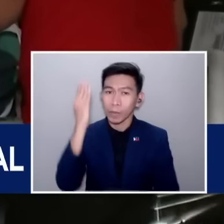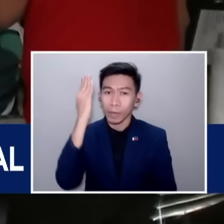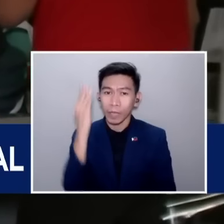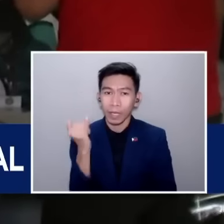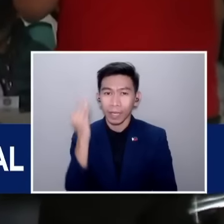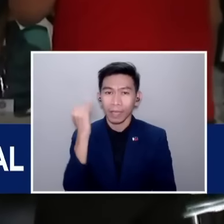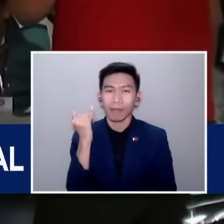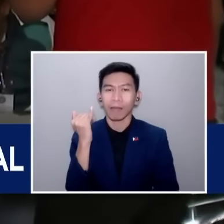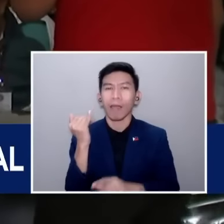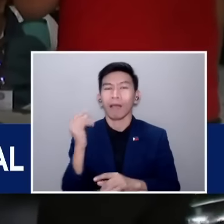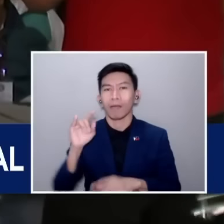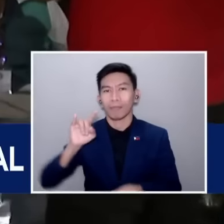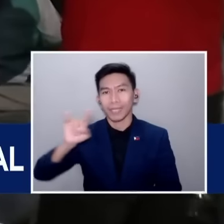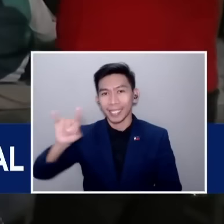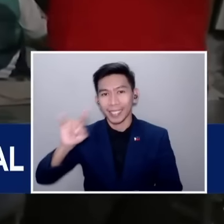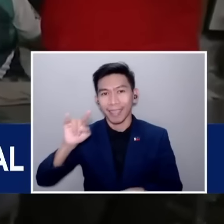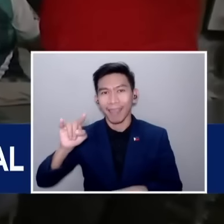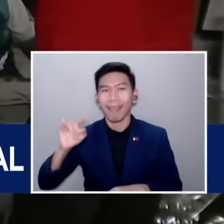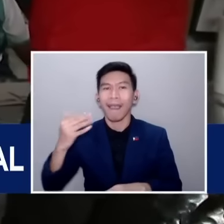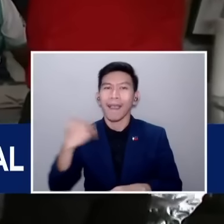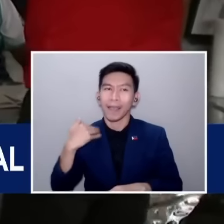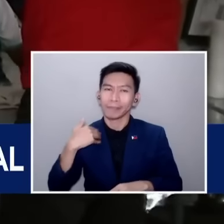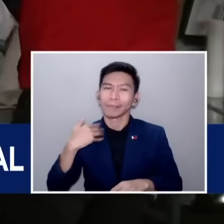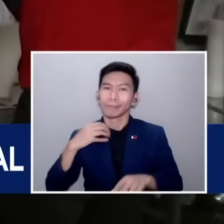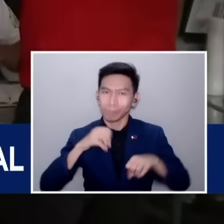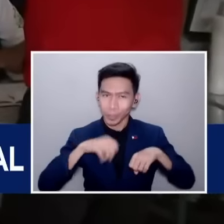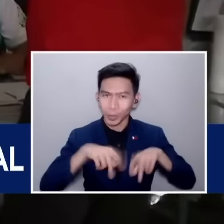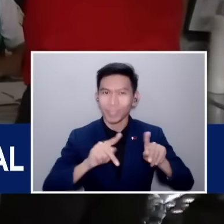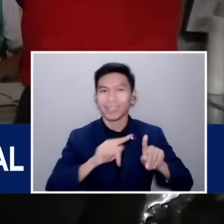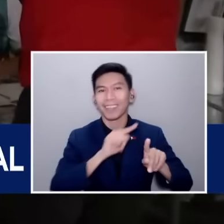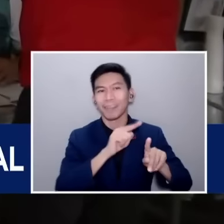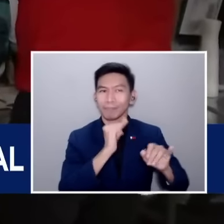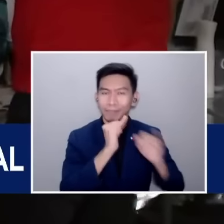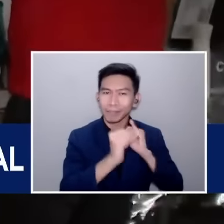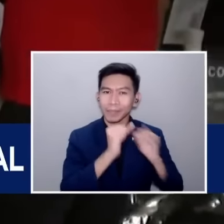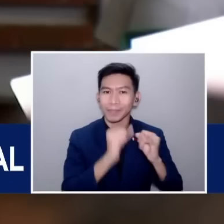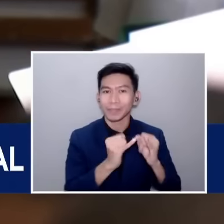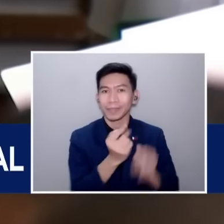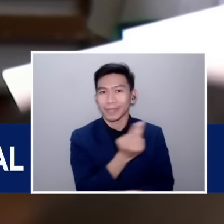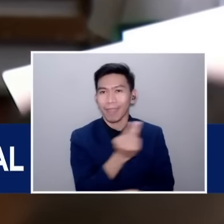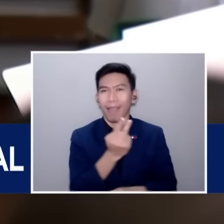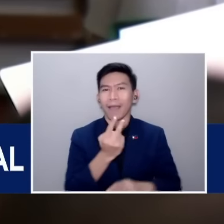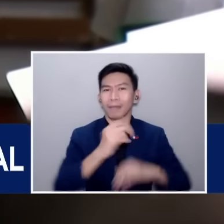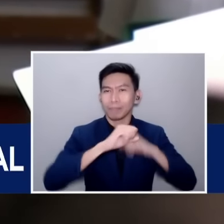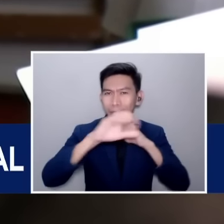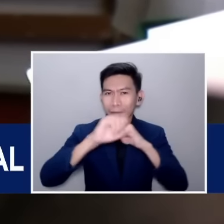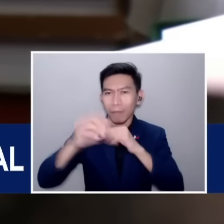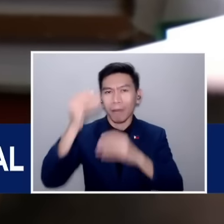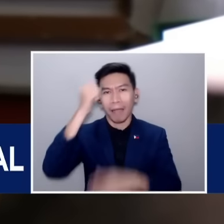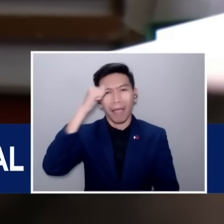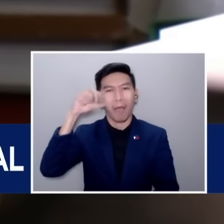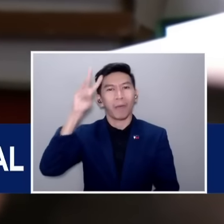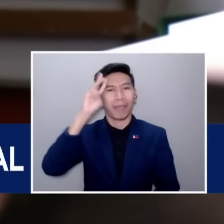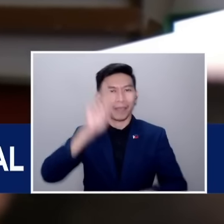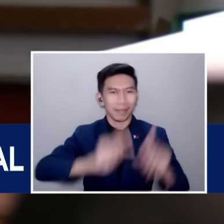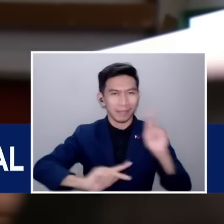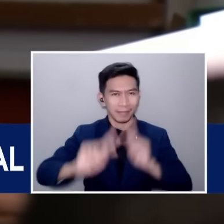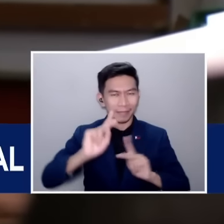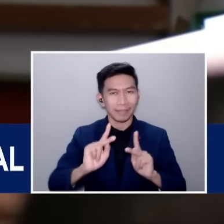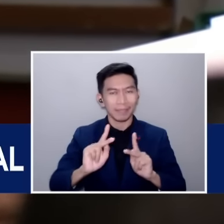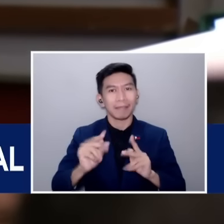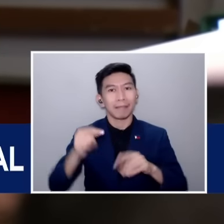ng media sa kanyang kandidatura, malayo na ang narating ng kanilang ikinakampanya. Mula sa simpleng pagrarally sa mga